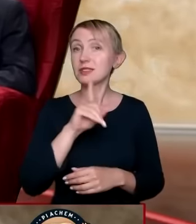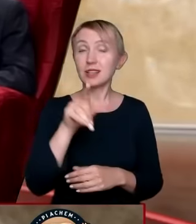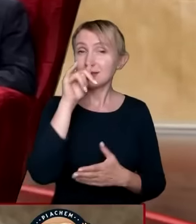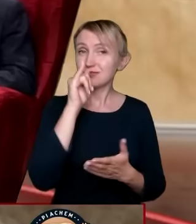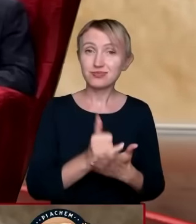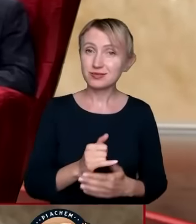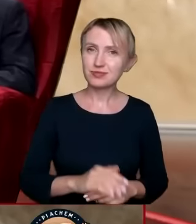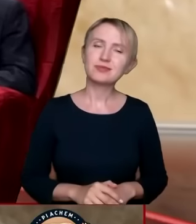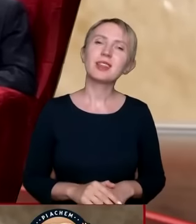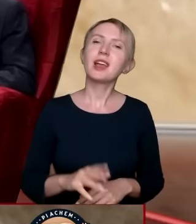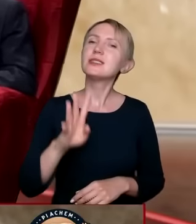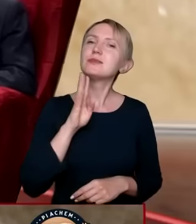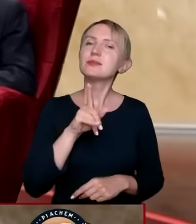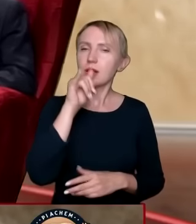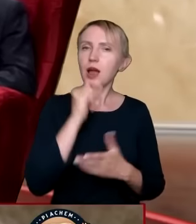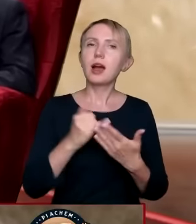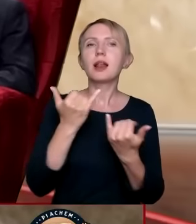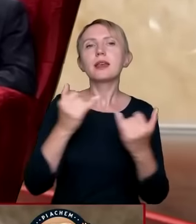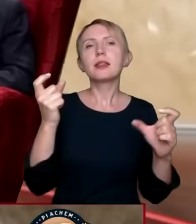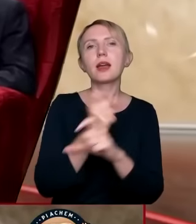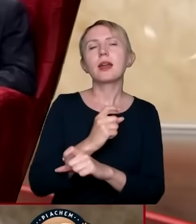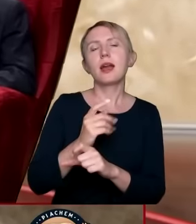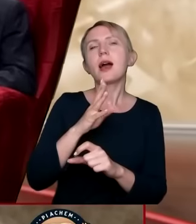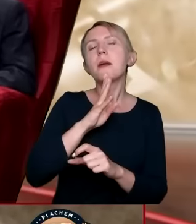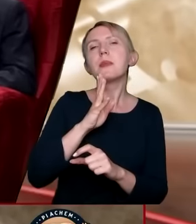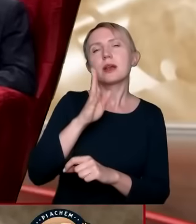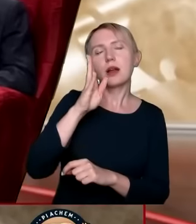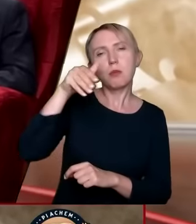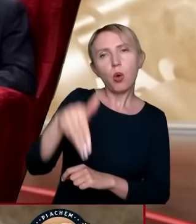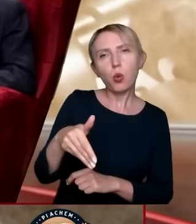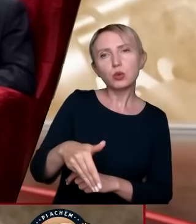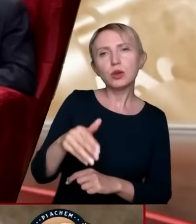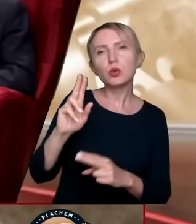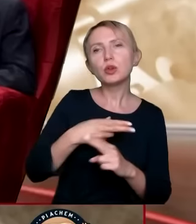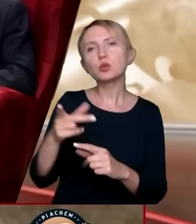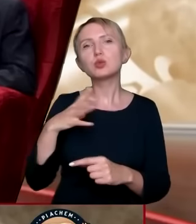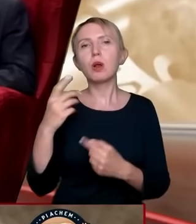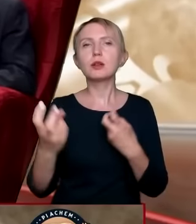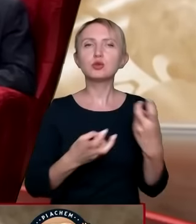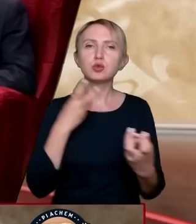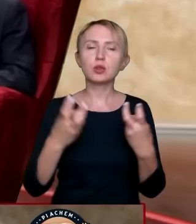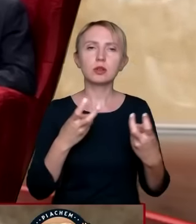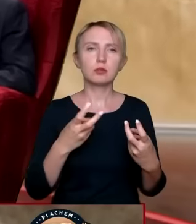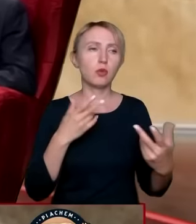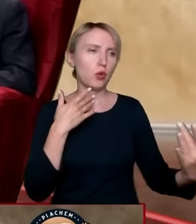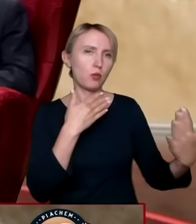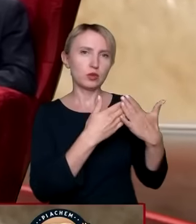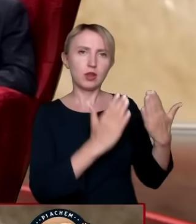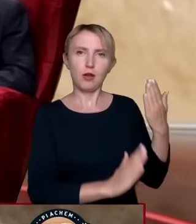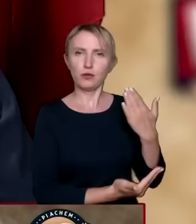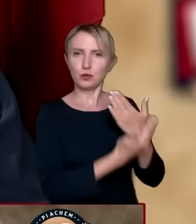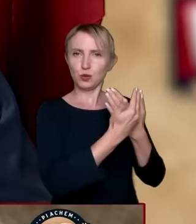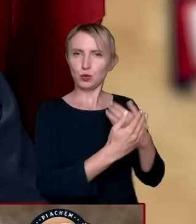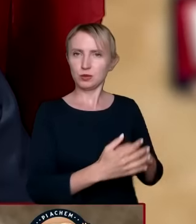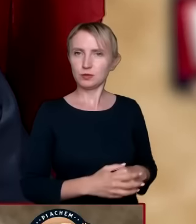Stanach Zjednoc Stanach nie, ale są różne jeszcze kraje Ameryki Południowej, gdzie tradycyjnie niektórzy szukali. A może tu bliżej na wschód? Z kolei